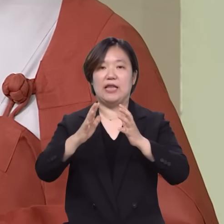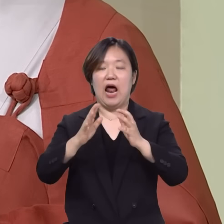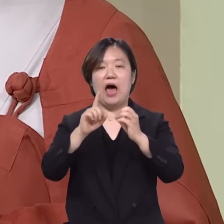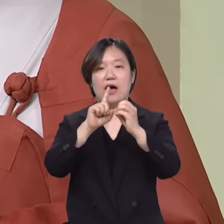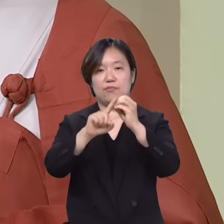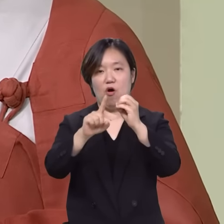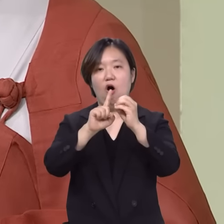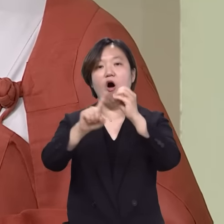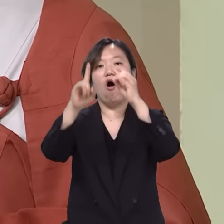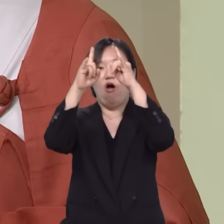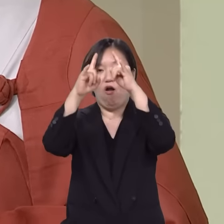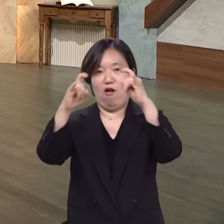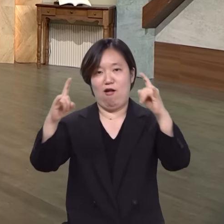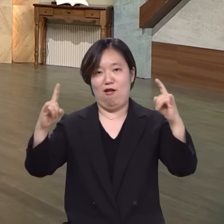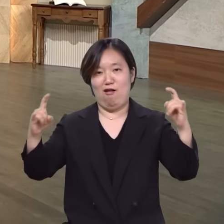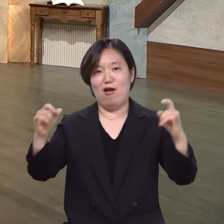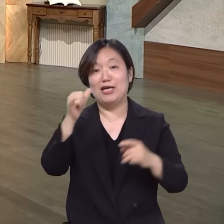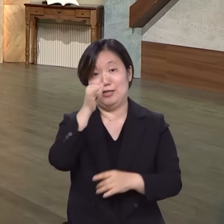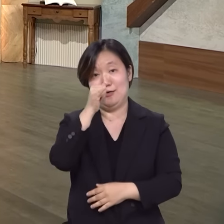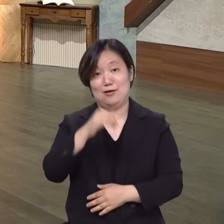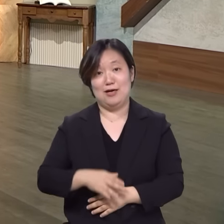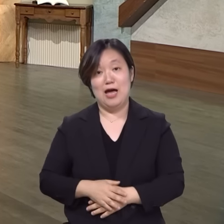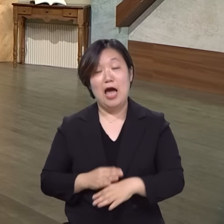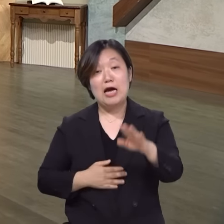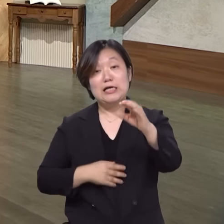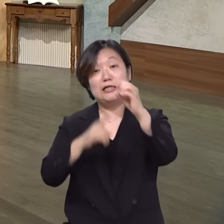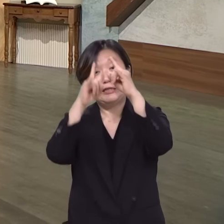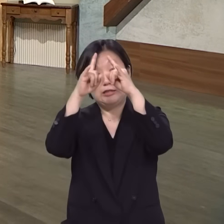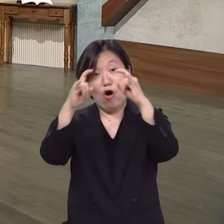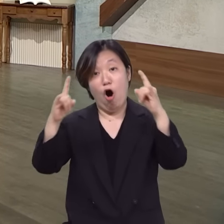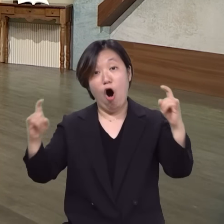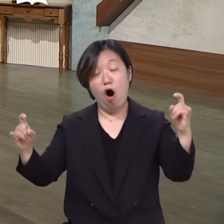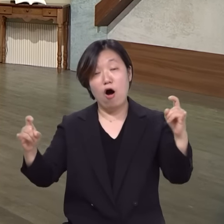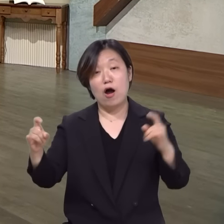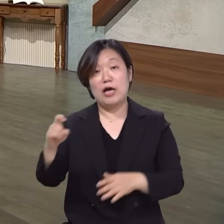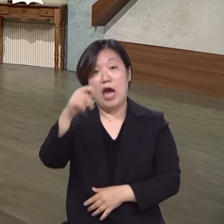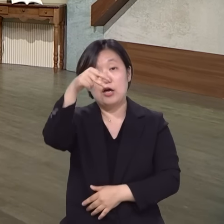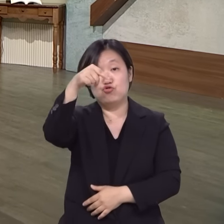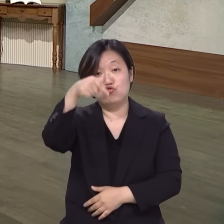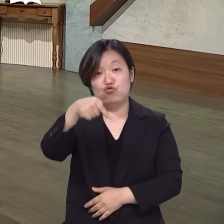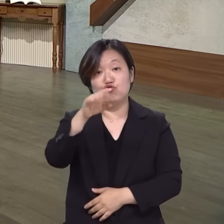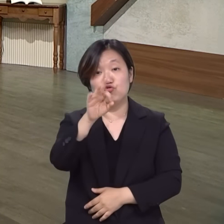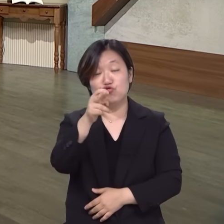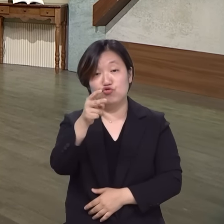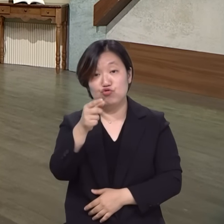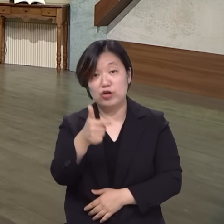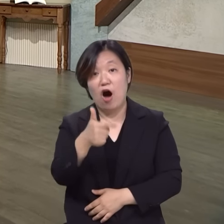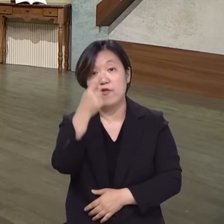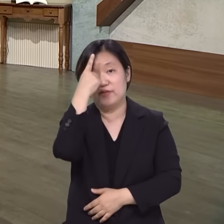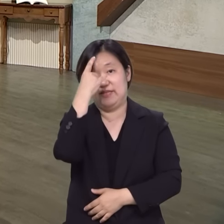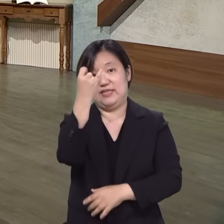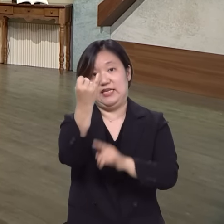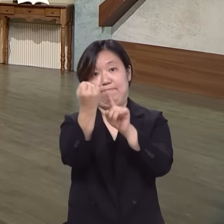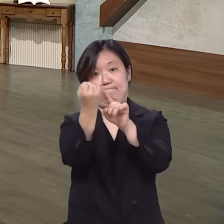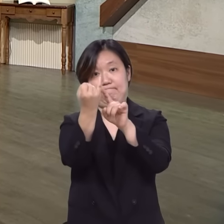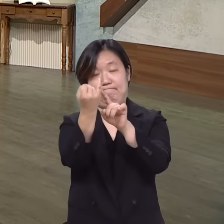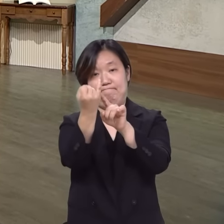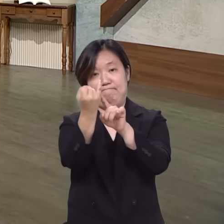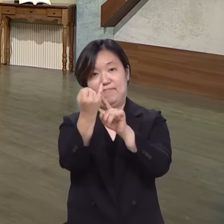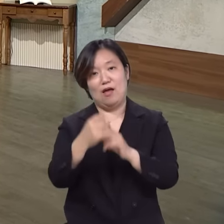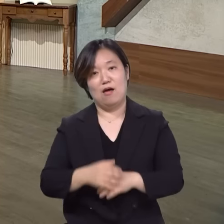있는데 거기에 수연이라는 비구니 스님이 계십니다 수연 스님이라는 분이 계시는데 여러분들